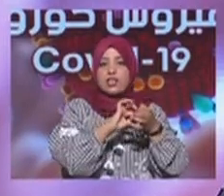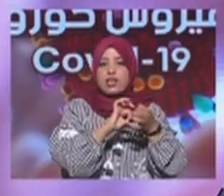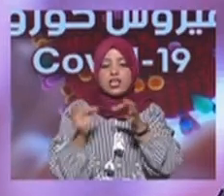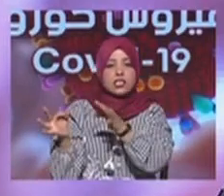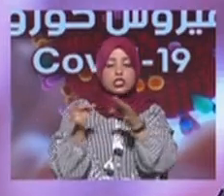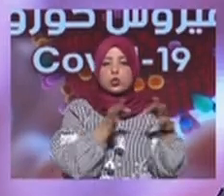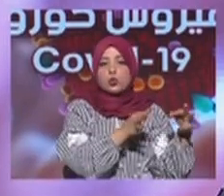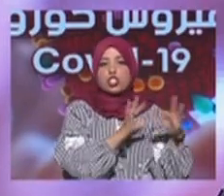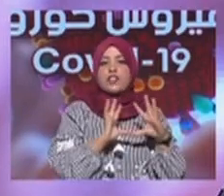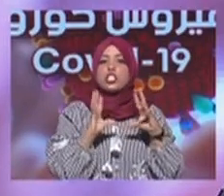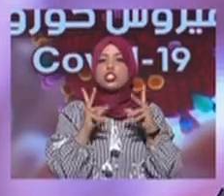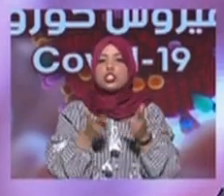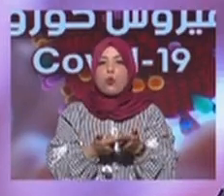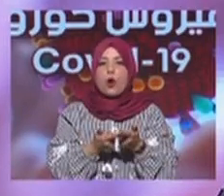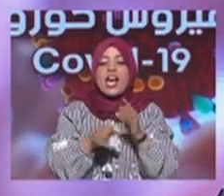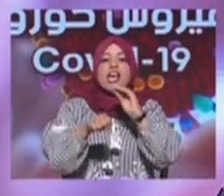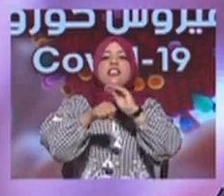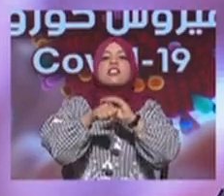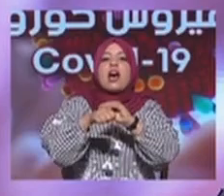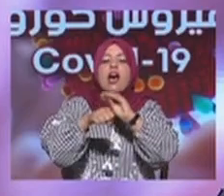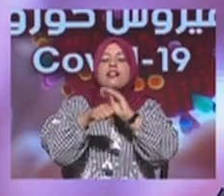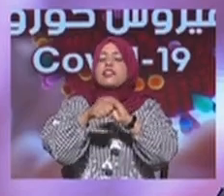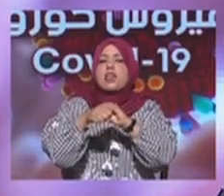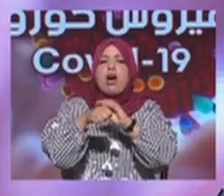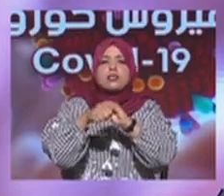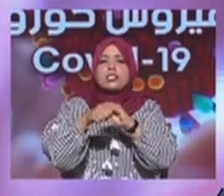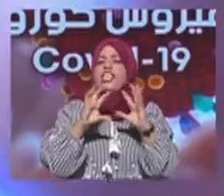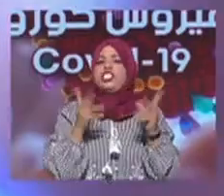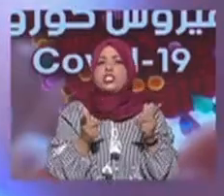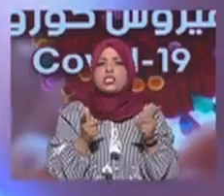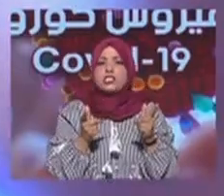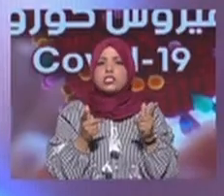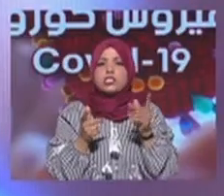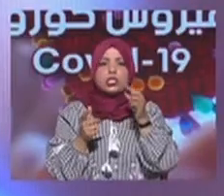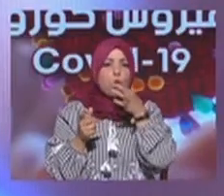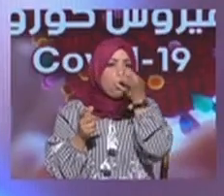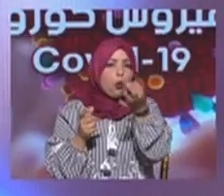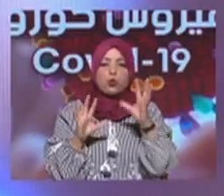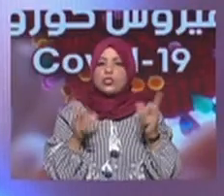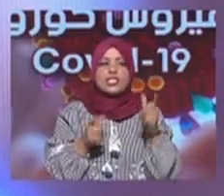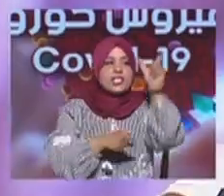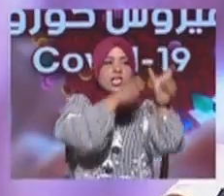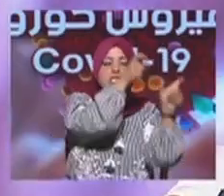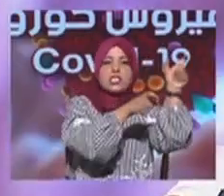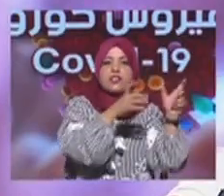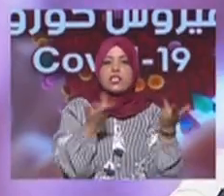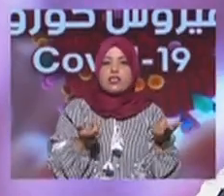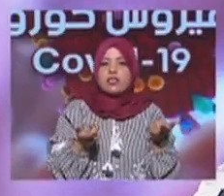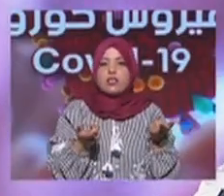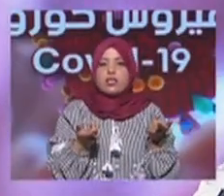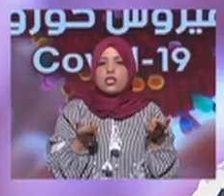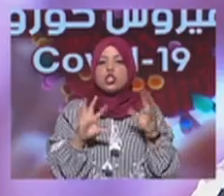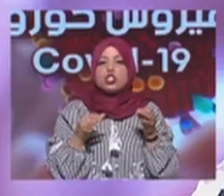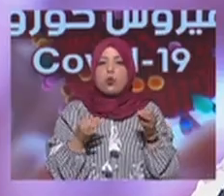مثلا؟ هل النصائح اللي تتعطى لنا مثلا انه في يشد في الحاجات الصلبه ماهوش في